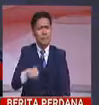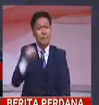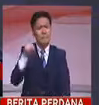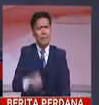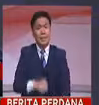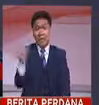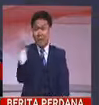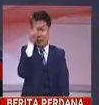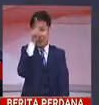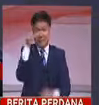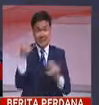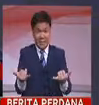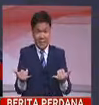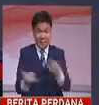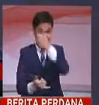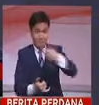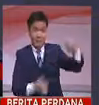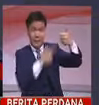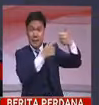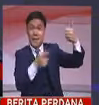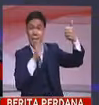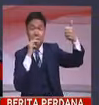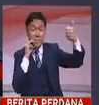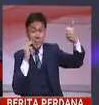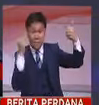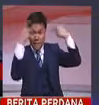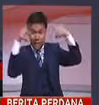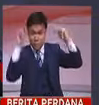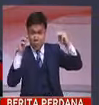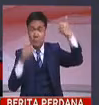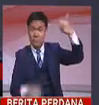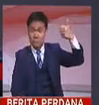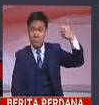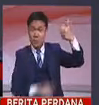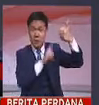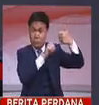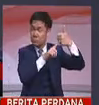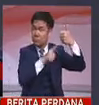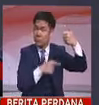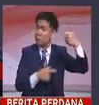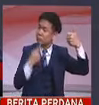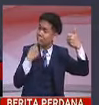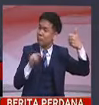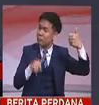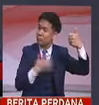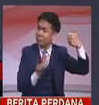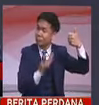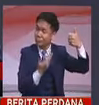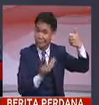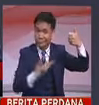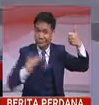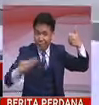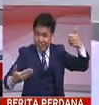kerajaan yang ada pada hari ini di bawah kepimpinan Yang Berhormat Perdana Menteri kita, saya rasa tidak akan menunggu lama lah